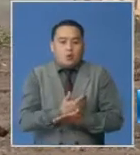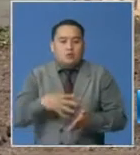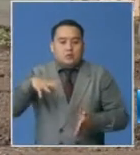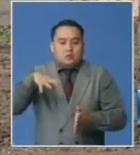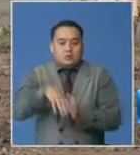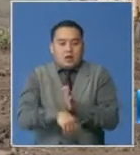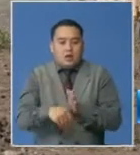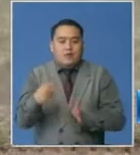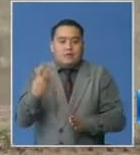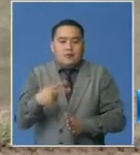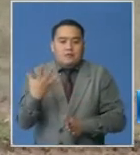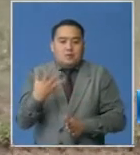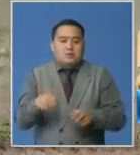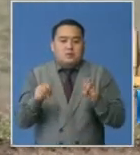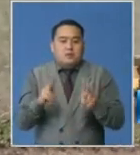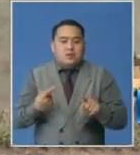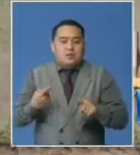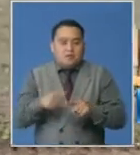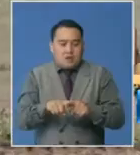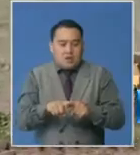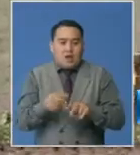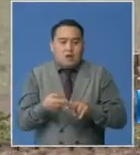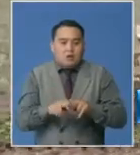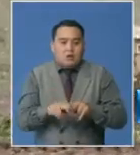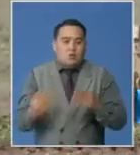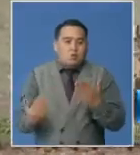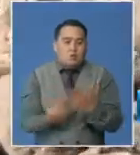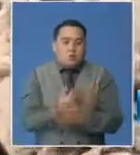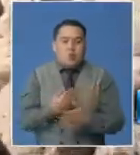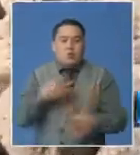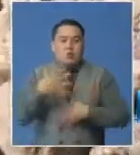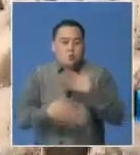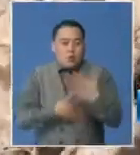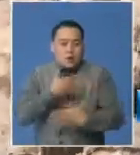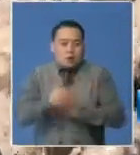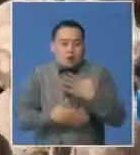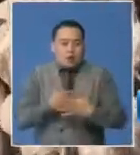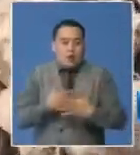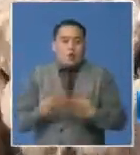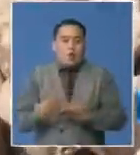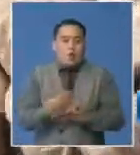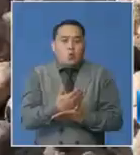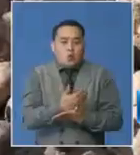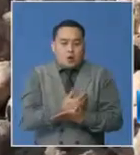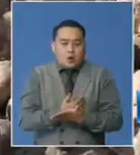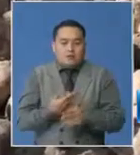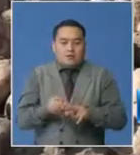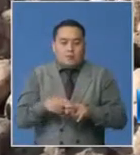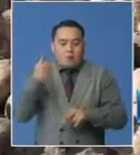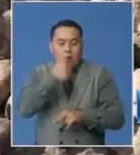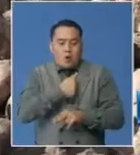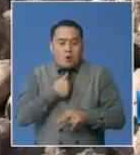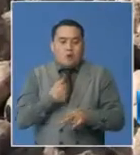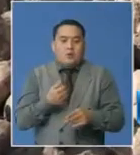задействовано около 25 единиц спецтехники, среди которых есть и современный свеклоуборочный комбайн. Урожайности по максимуму в этом году